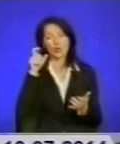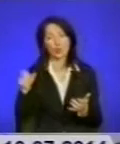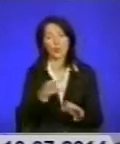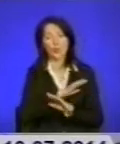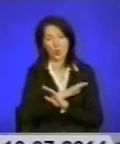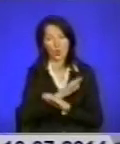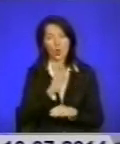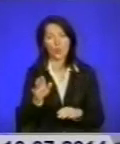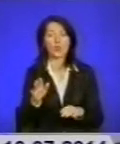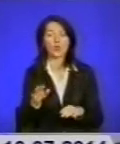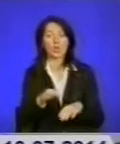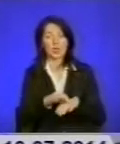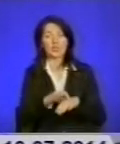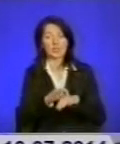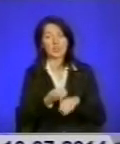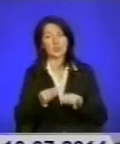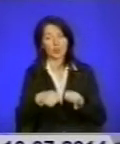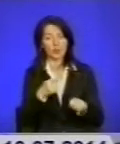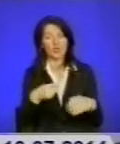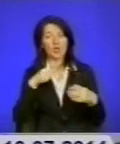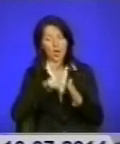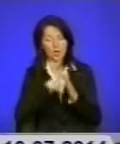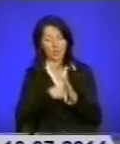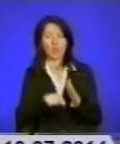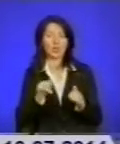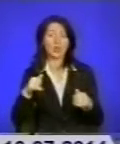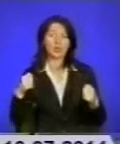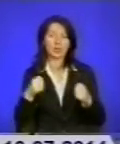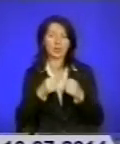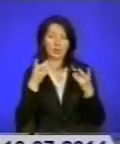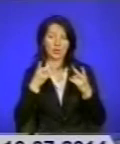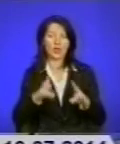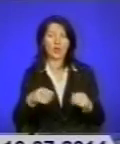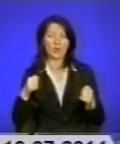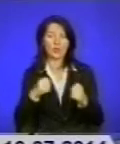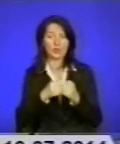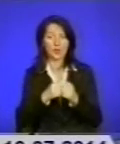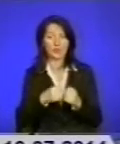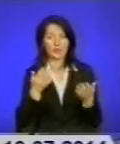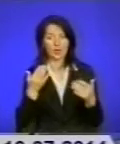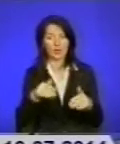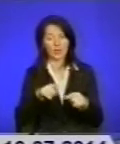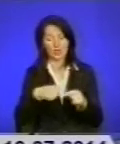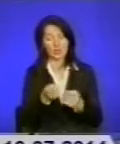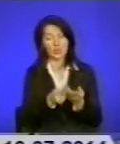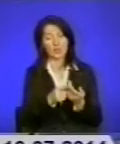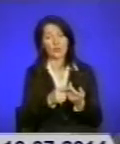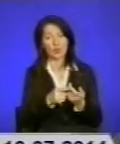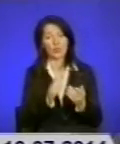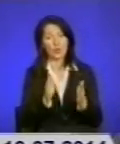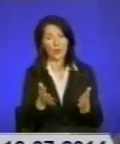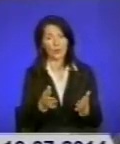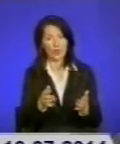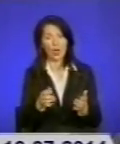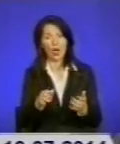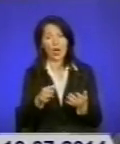характерні для травмування у ДТП. Вже через годину на одному із нежилих господарств було виявлено автомобіль із пошкодженнями, характерними